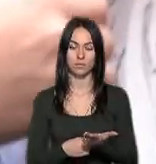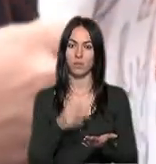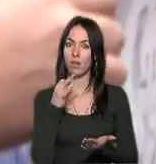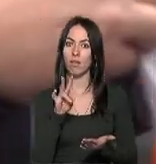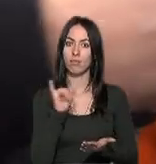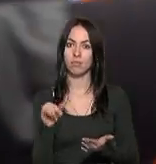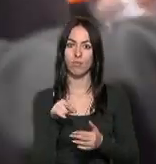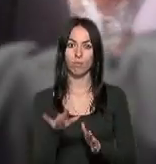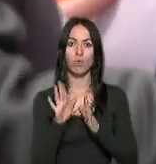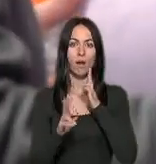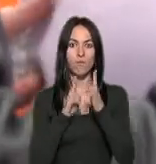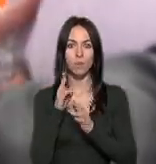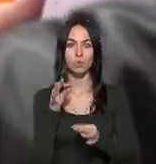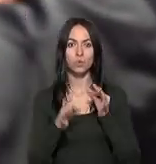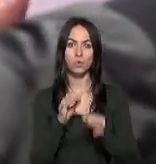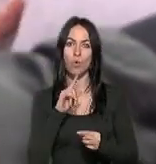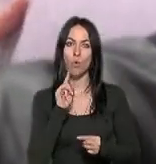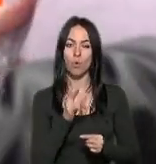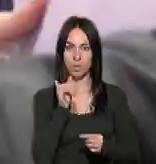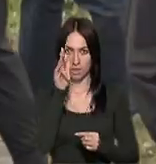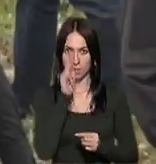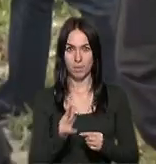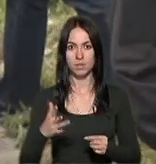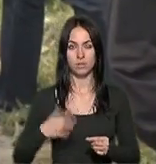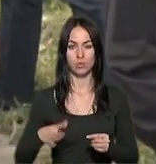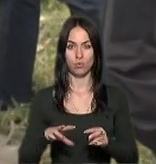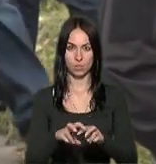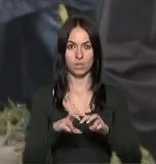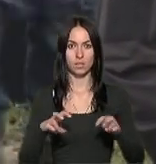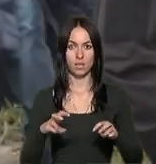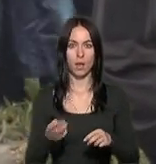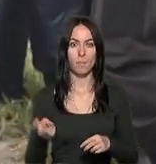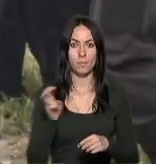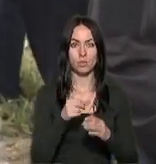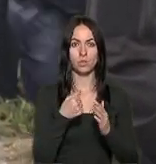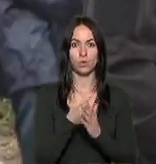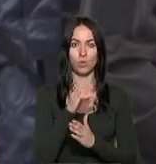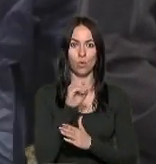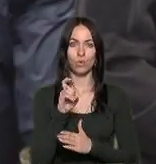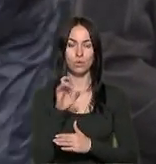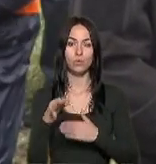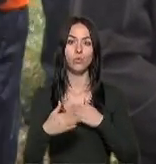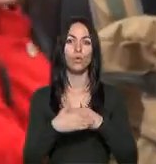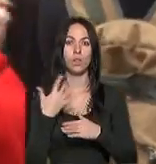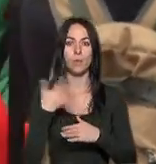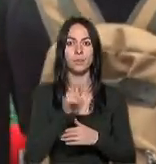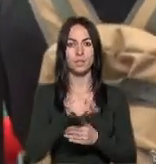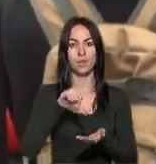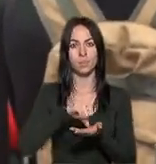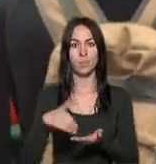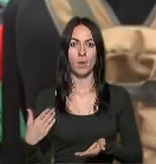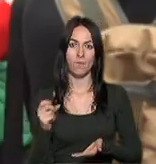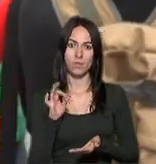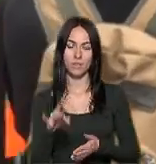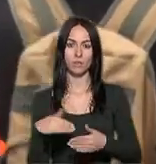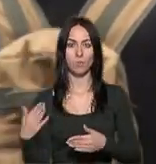він в апеляційному суді рік та три місяці чекає засідання. Прийшли до стін ізолятора близько 50 представників правого сектора,